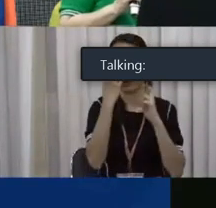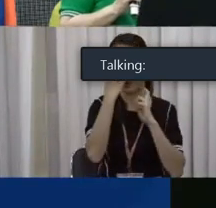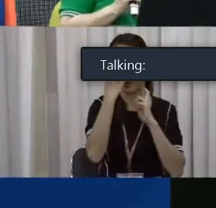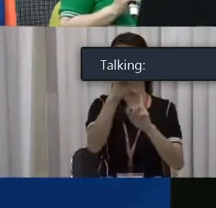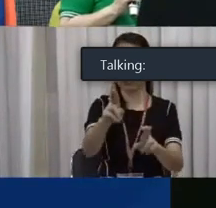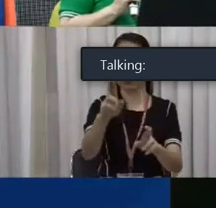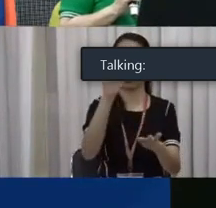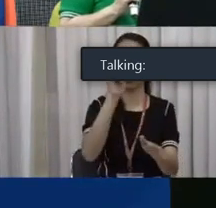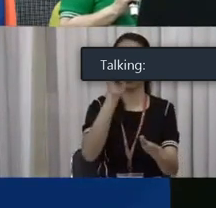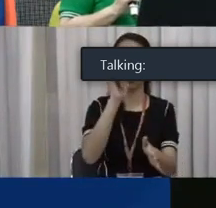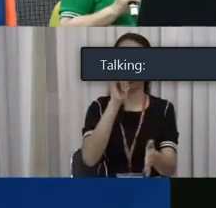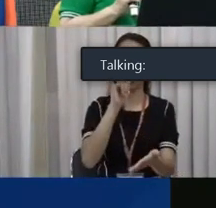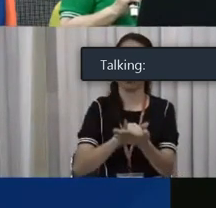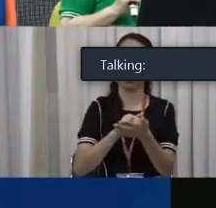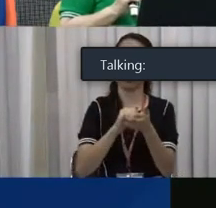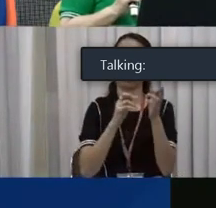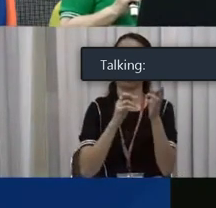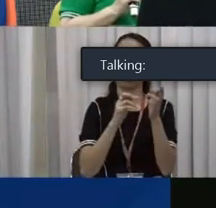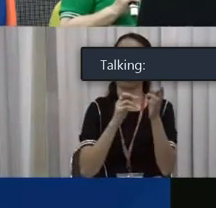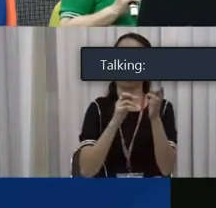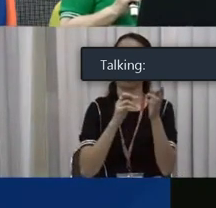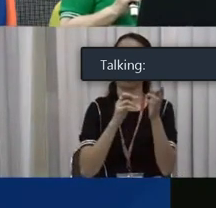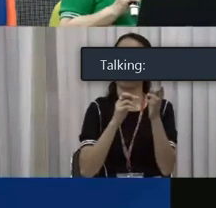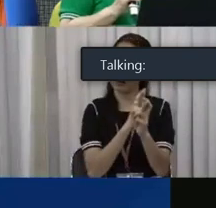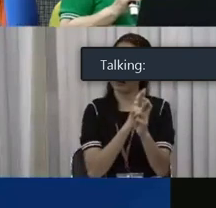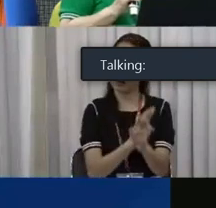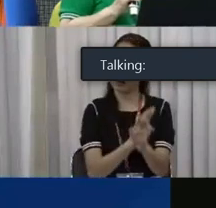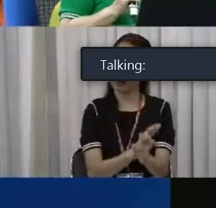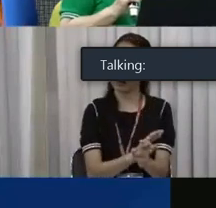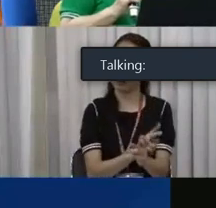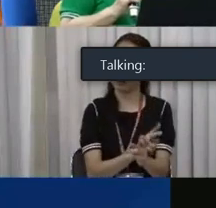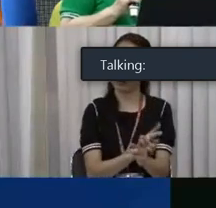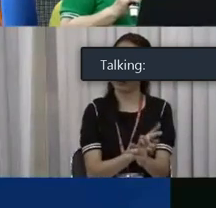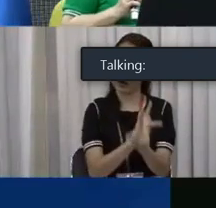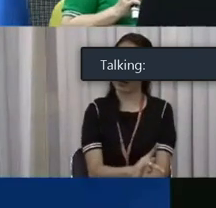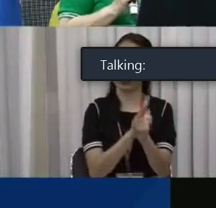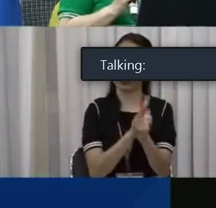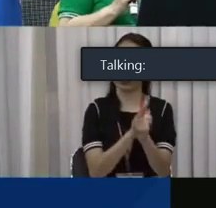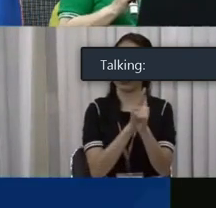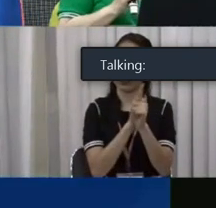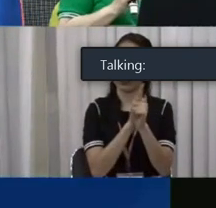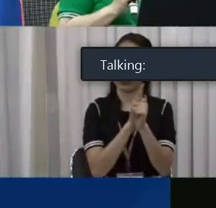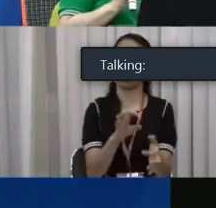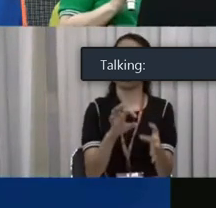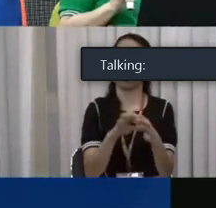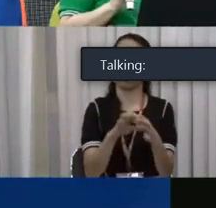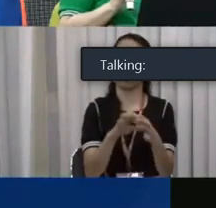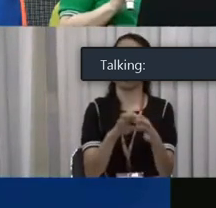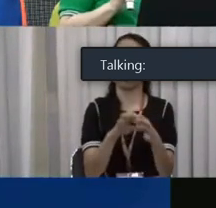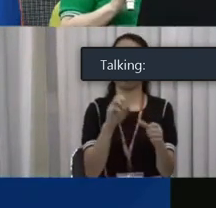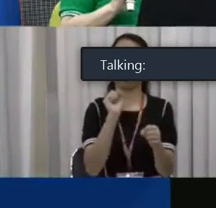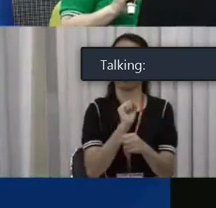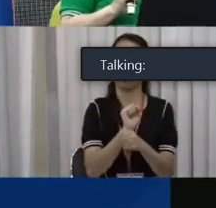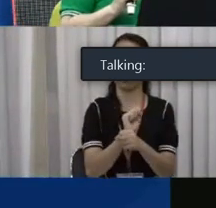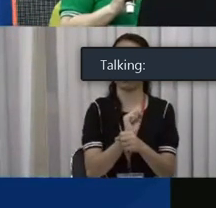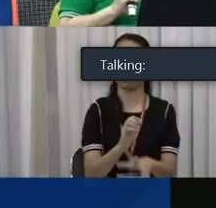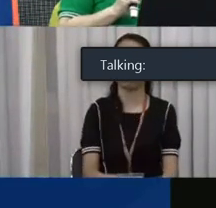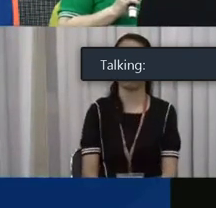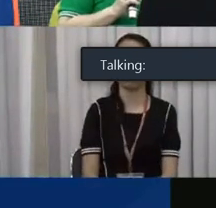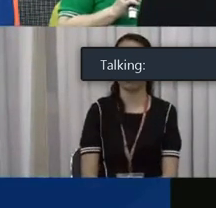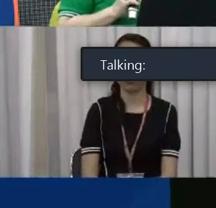establishments. Respect the rights of employees. Ang sa mga rights nila. Katong just and humane conditions of